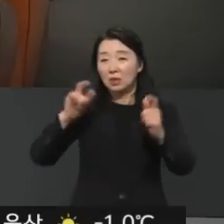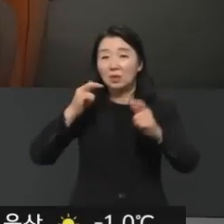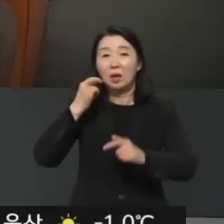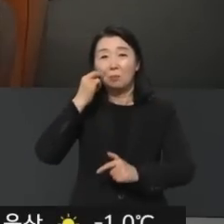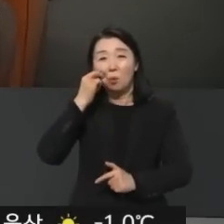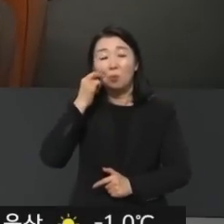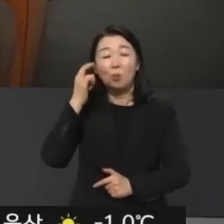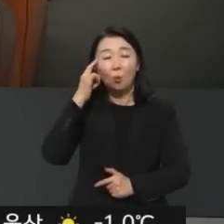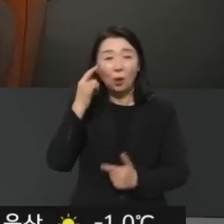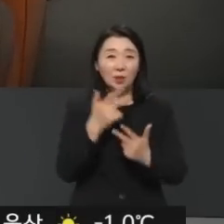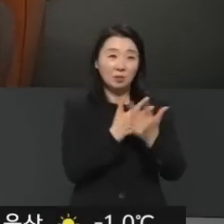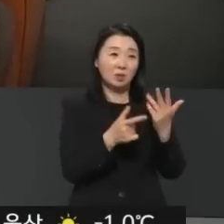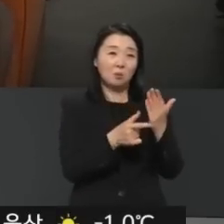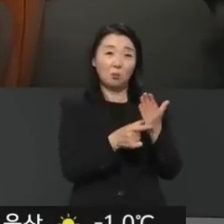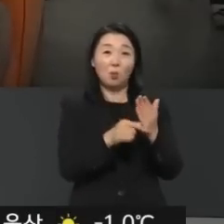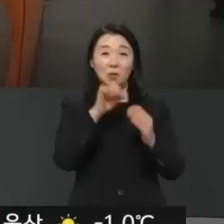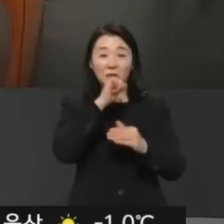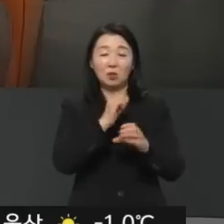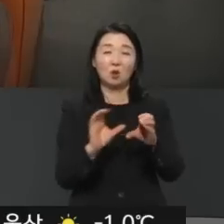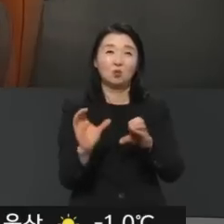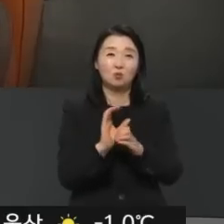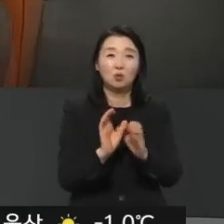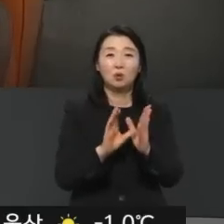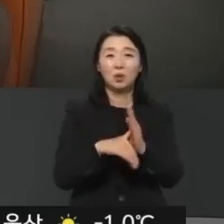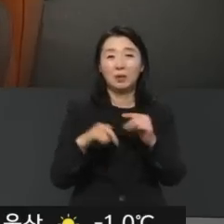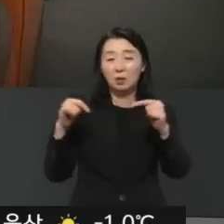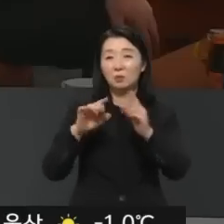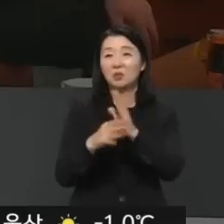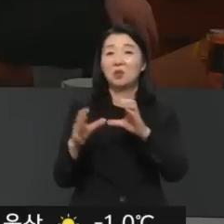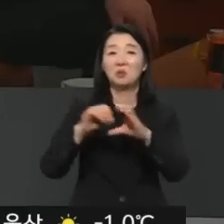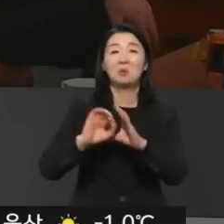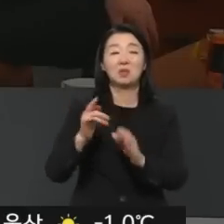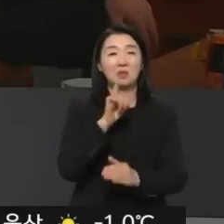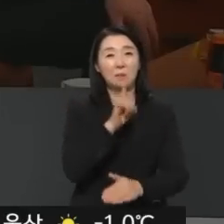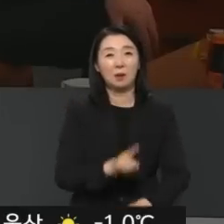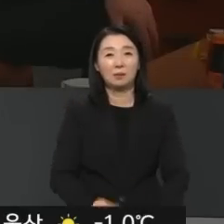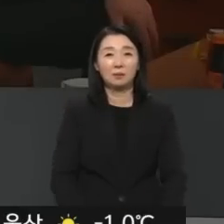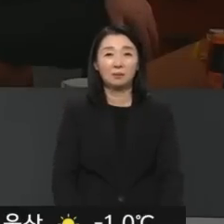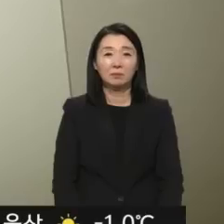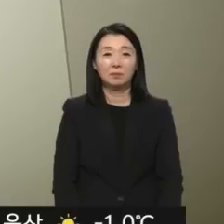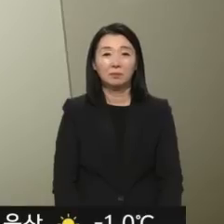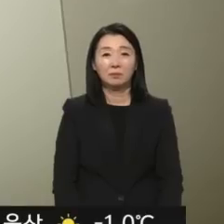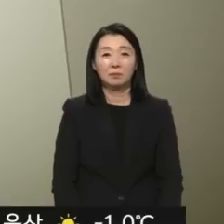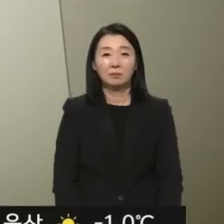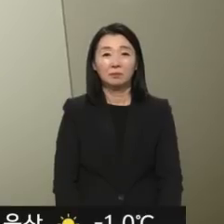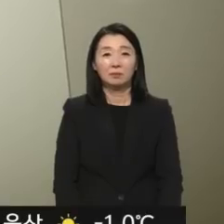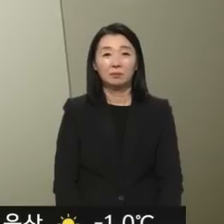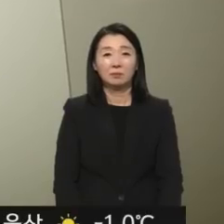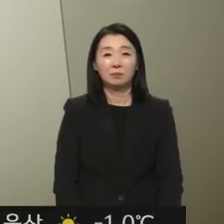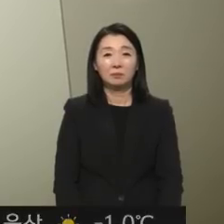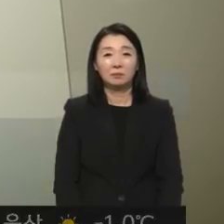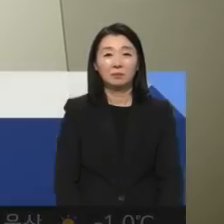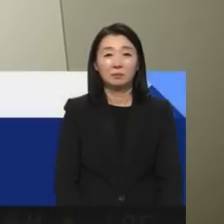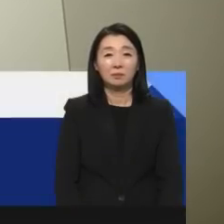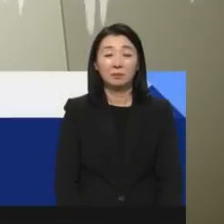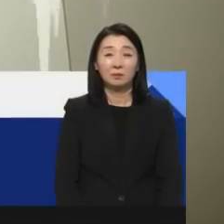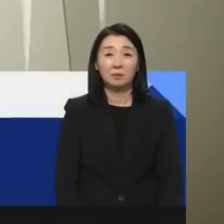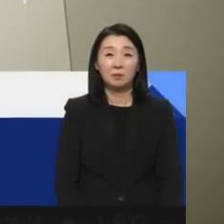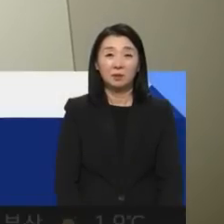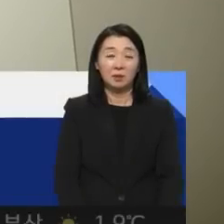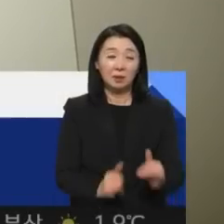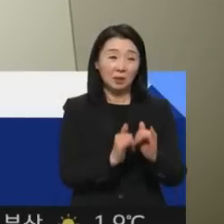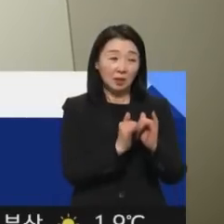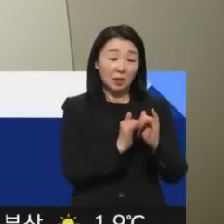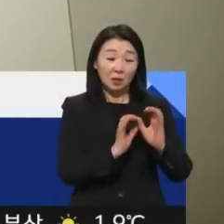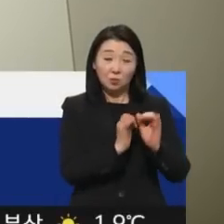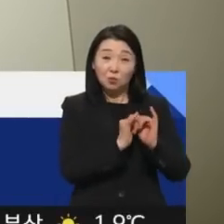이 이재명표 예산도 추경안 협상태 넣으면 된다는 계산입니다. 서민 중산층을 위한